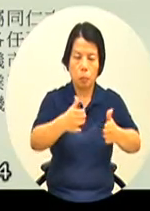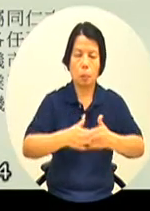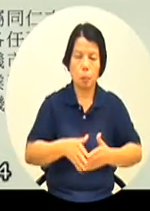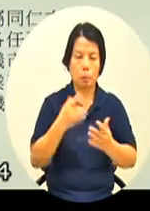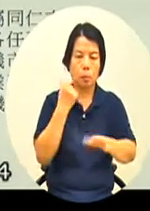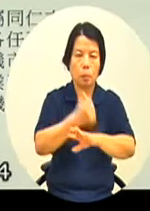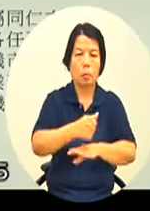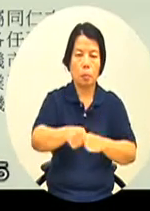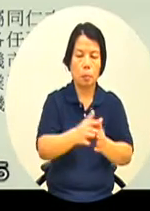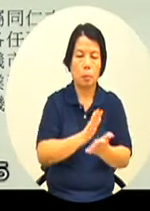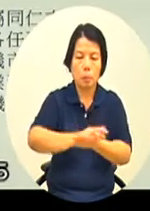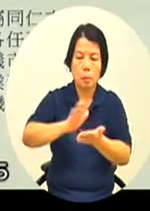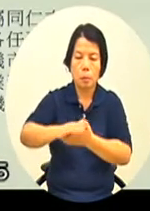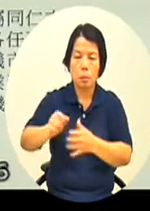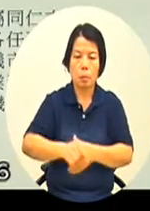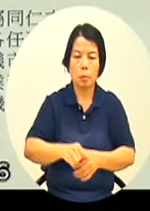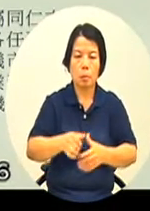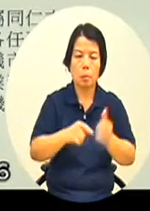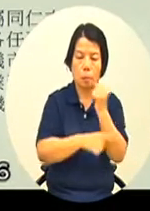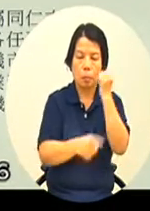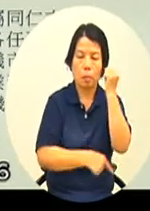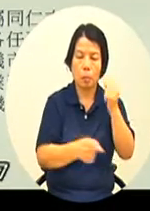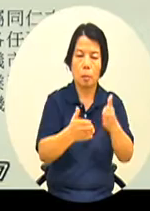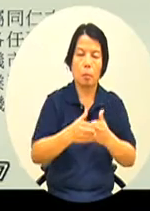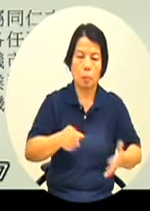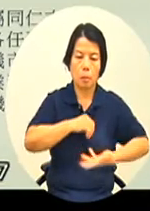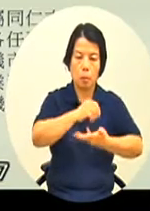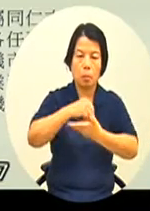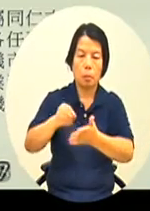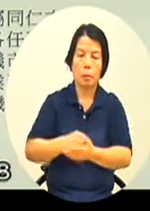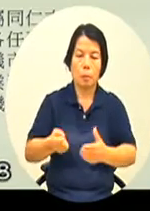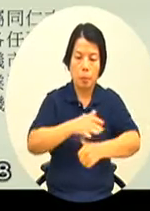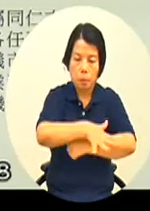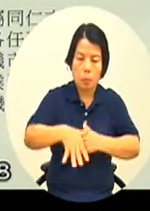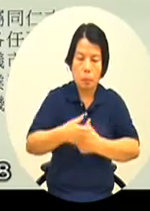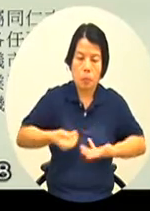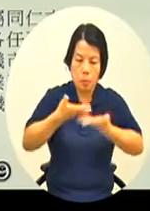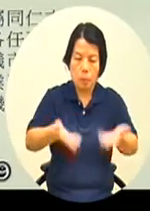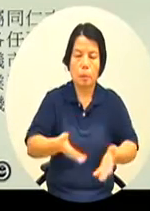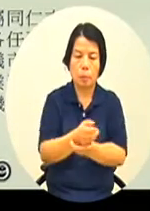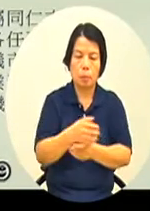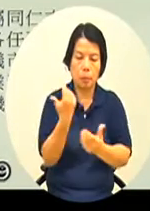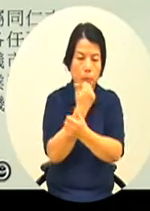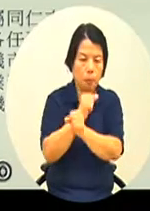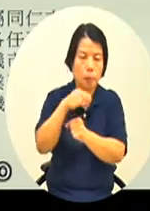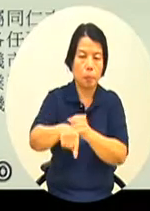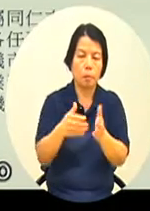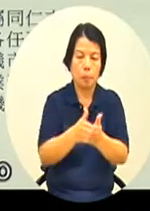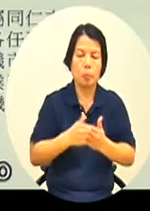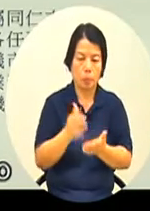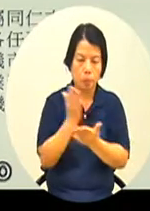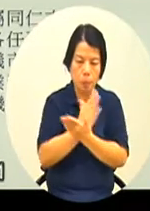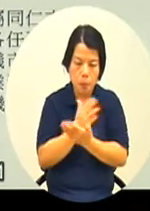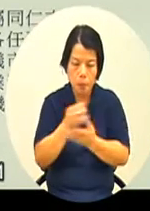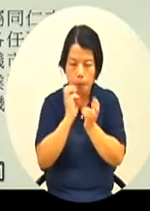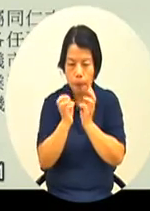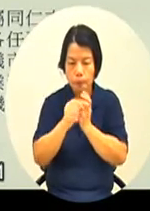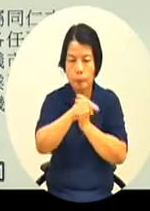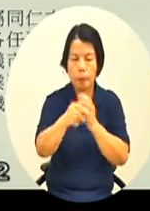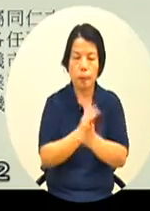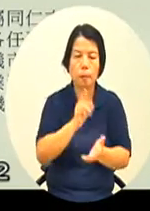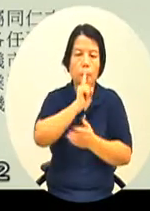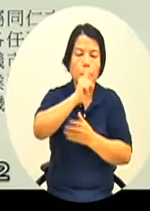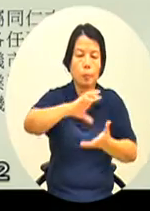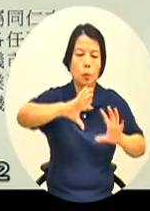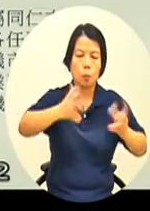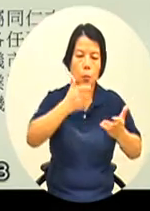局处解决法律疑义，提供法律意见供各机关参酌，并公平严谨审酌释法规草案、诉愿及国赔案